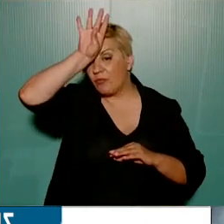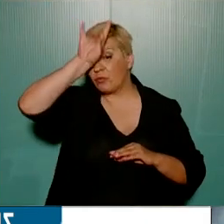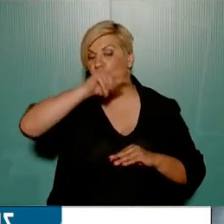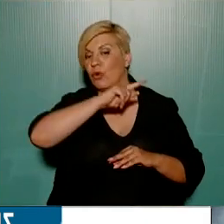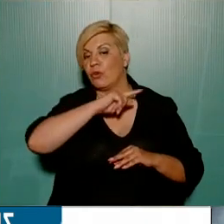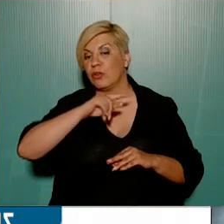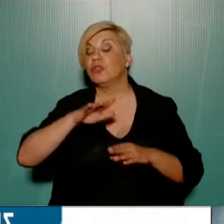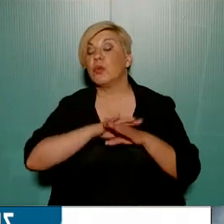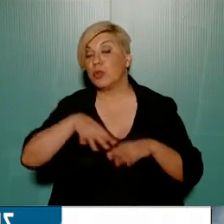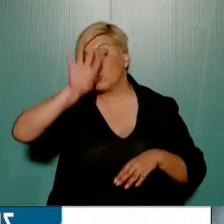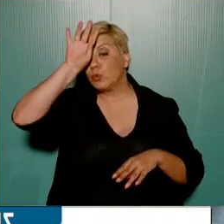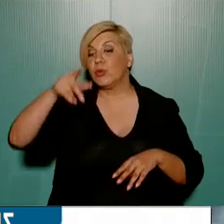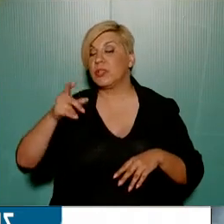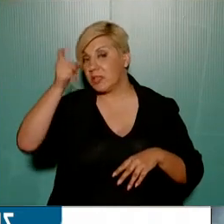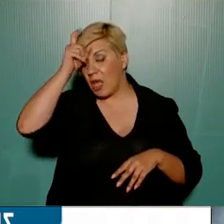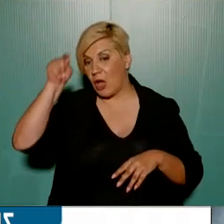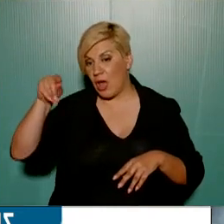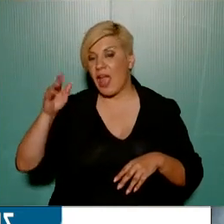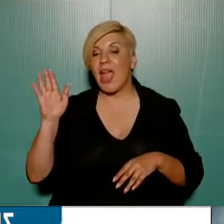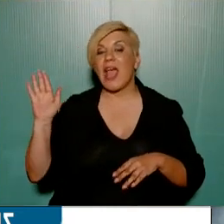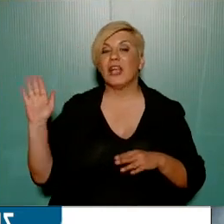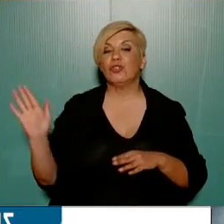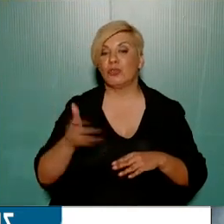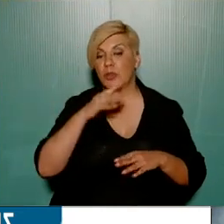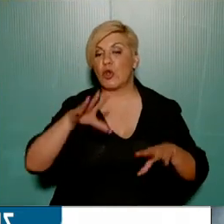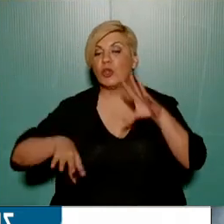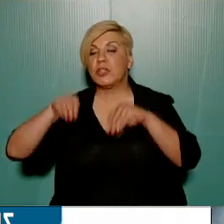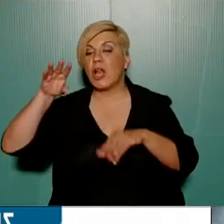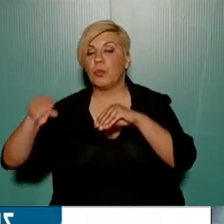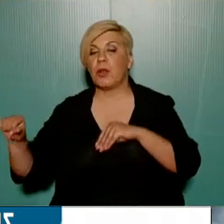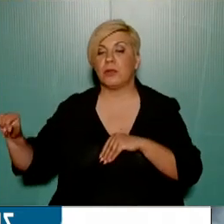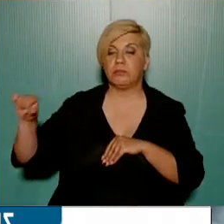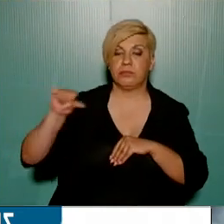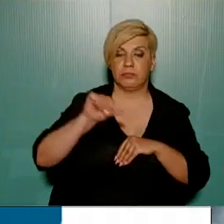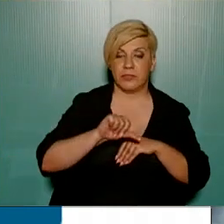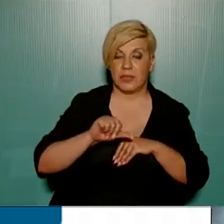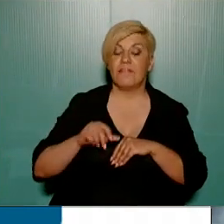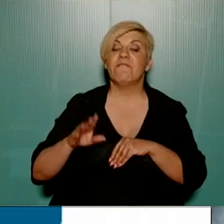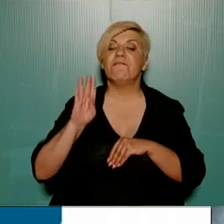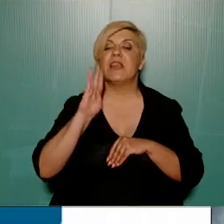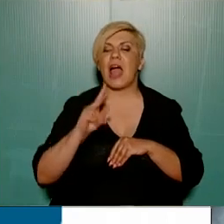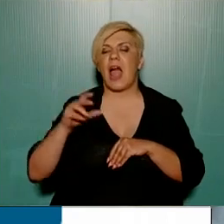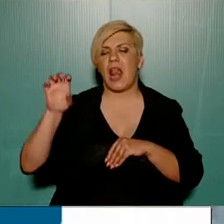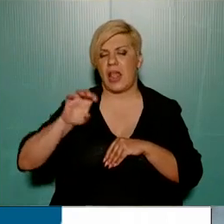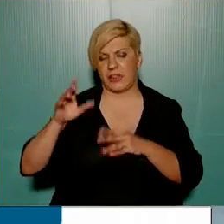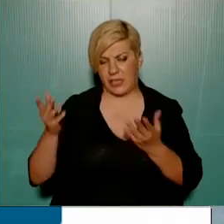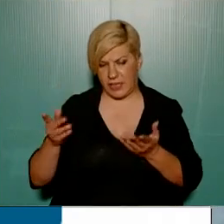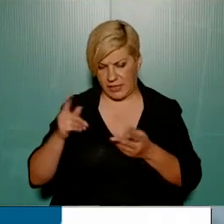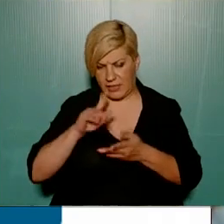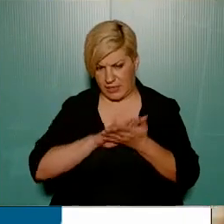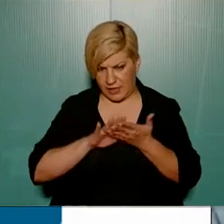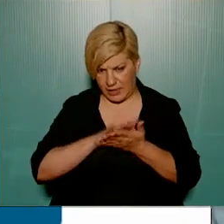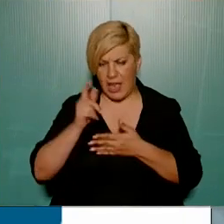τον Σουλτάνο τότε, εξόριστο από την Κωνσταντινούπολη στην Βίλα Λατίνη, και ήταν το τελευταίο βαγόνι